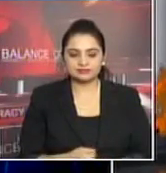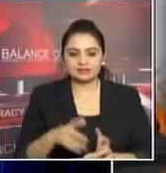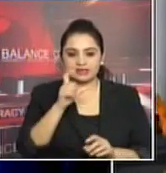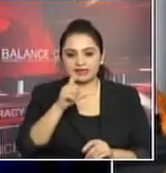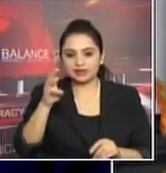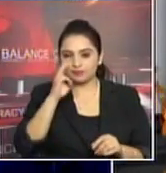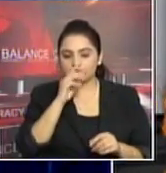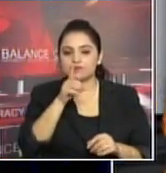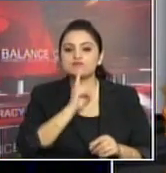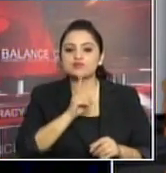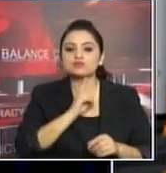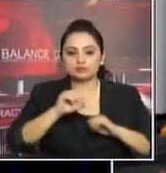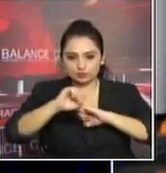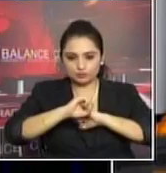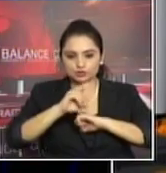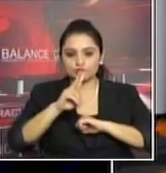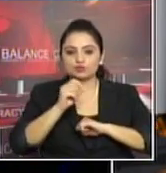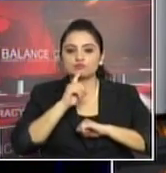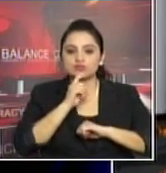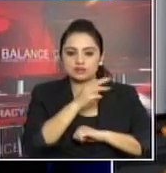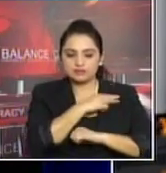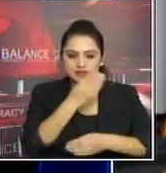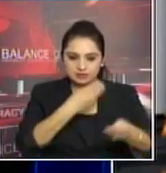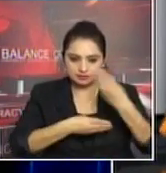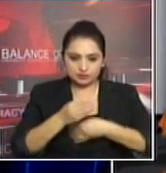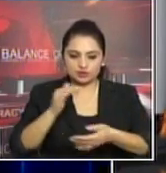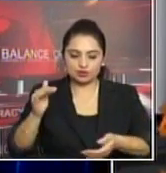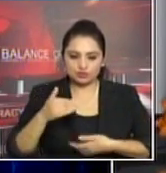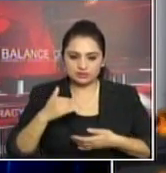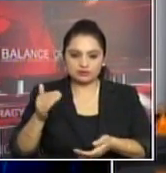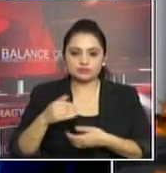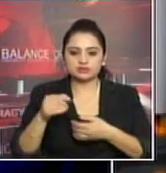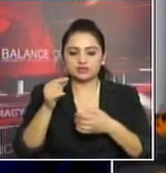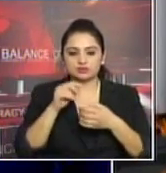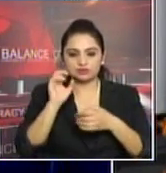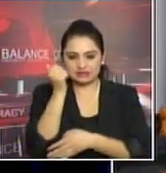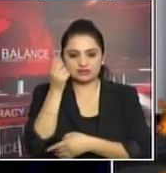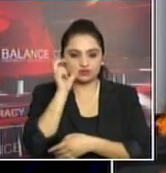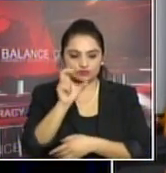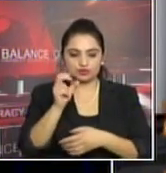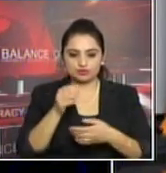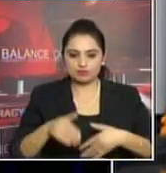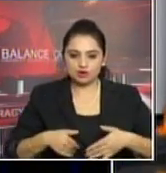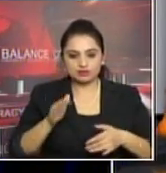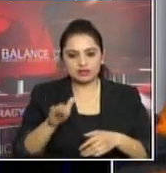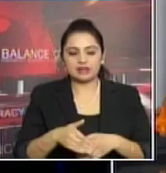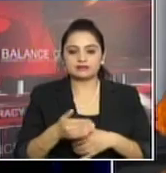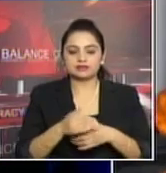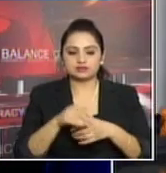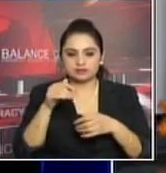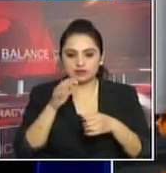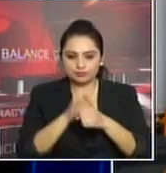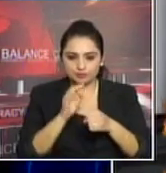नेपालमा प्रत्येक वर्ष भदौ 20 गते मानव बेचबिखन तथा ओसार पसार विरुद्धको राष्ट्रिय दिवस मनाउँदै आइएको छ। तत्कालीन